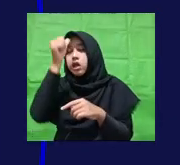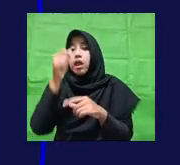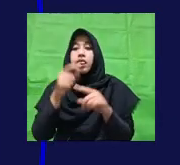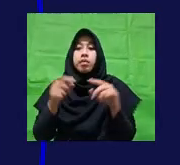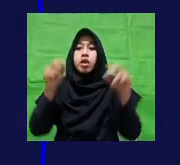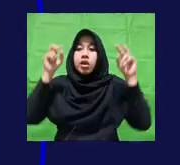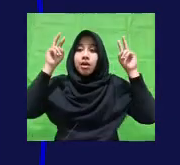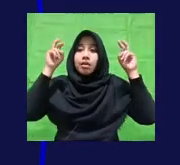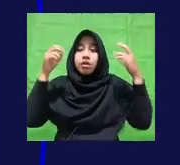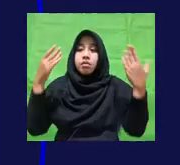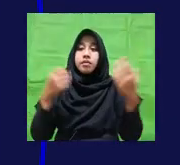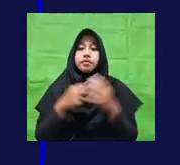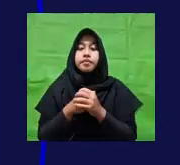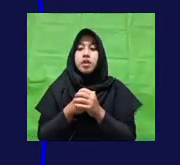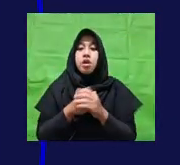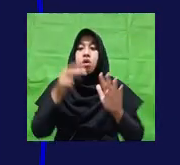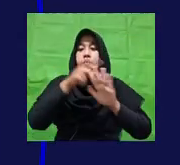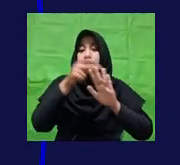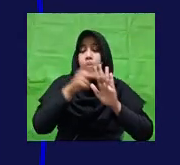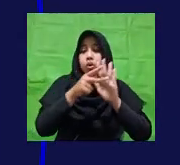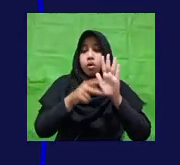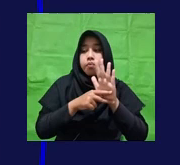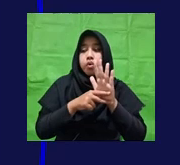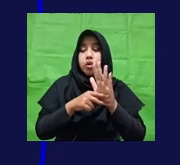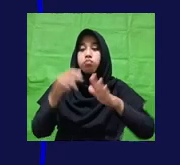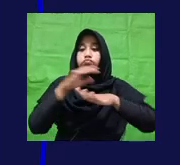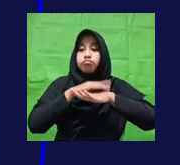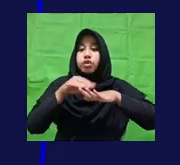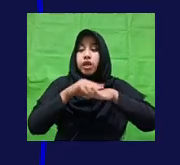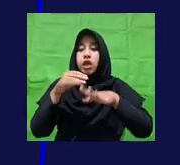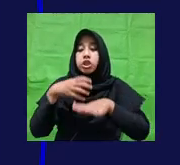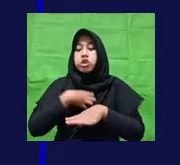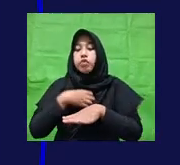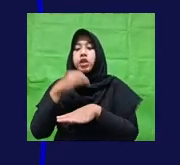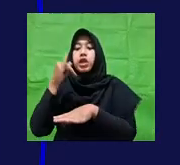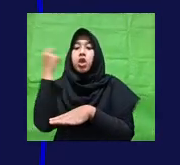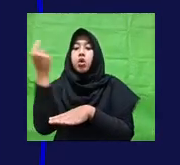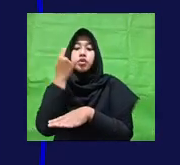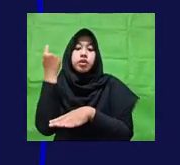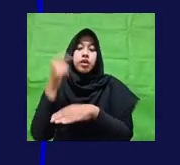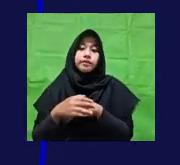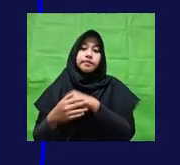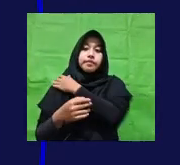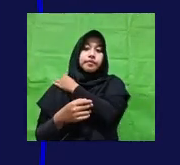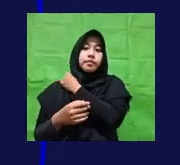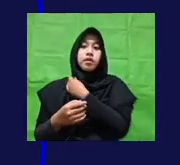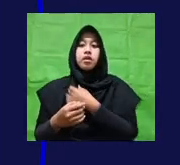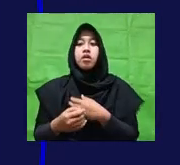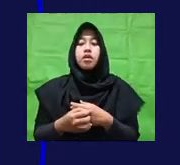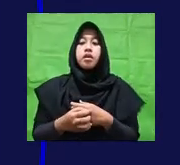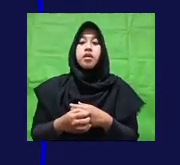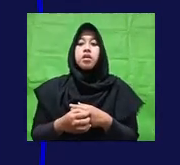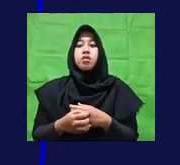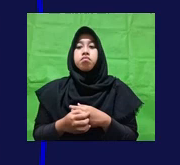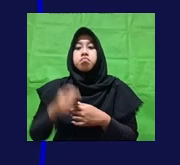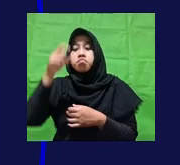program-program kultural yang sifatnya internasional. Nah, dalam eksplorasi itu Apadurai mengajukan ada 5 dimensi yang